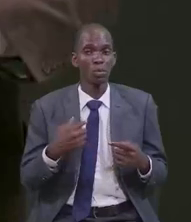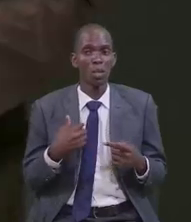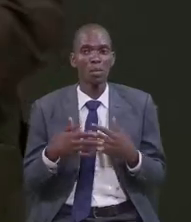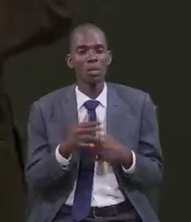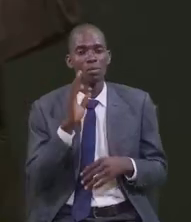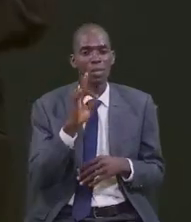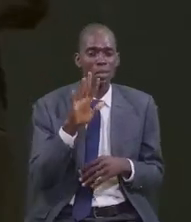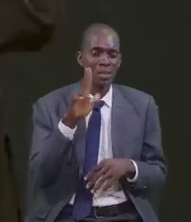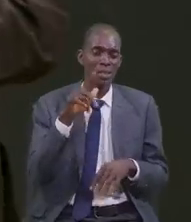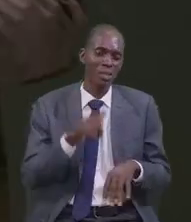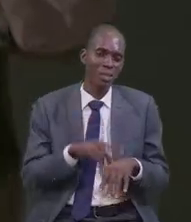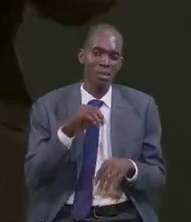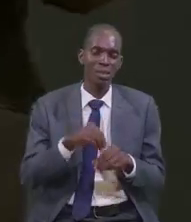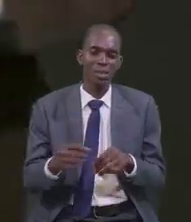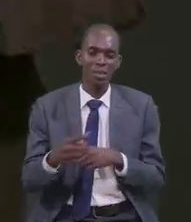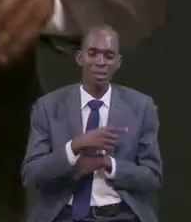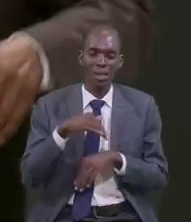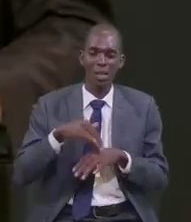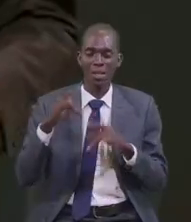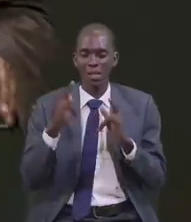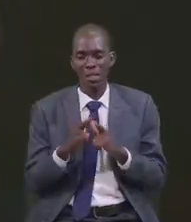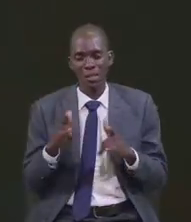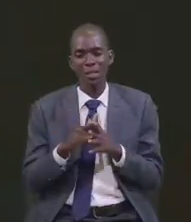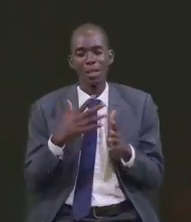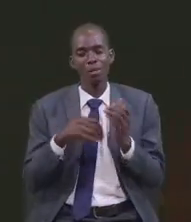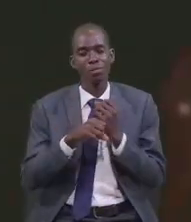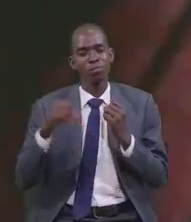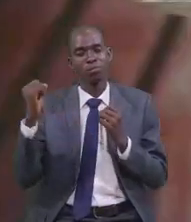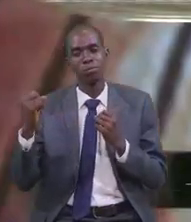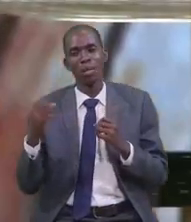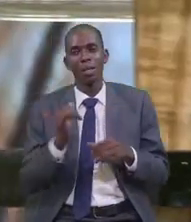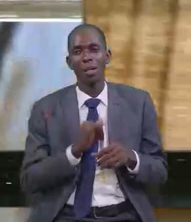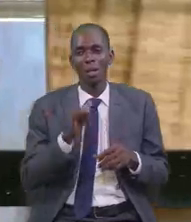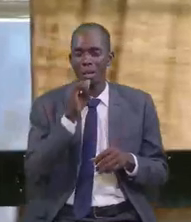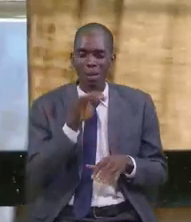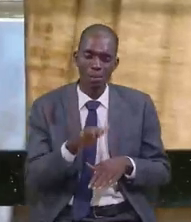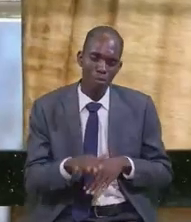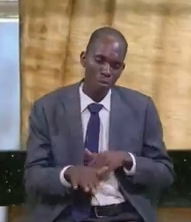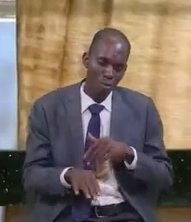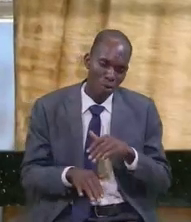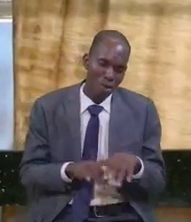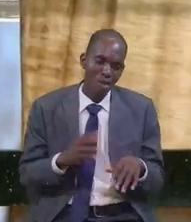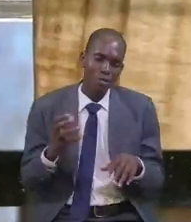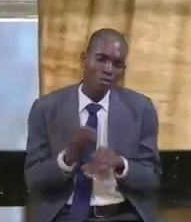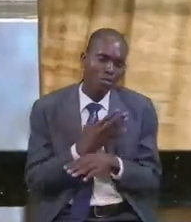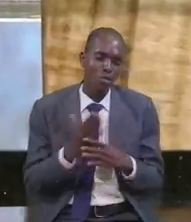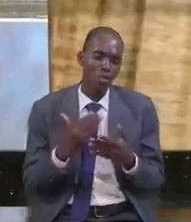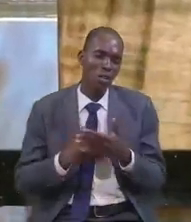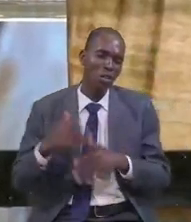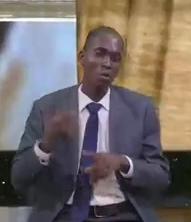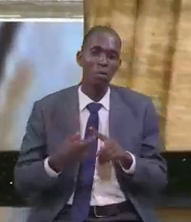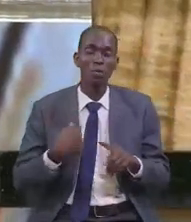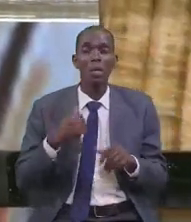prêché 3 fois à la retraite, et puis je marche comme si on a ôté quelque chose de moi. Tout ce qui est ôté,